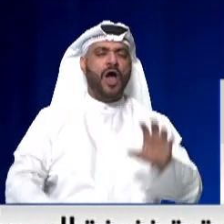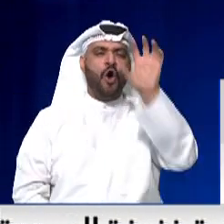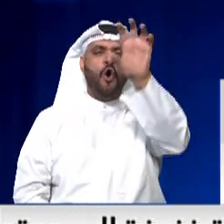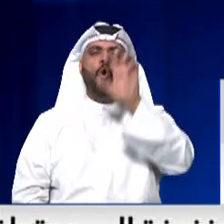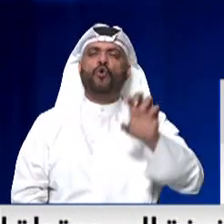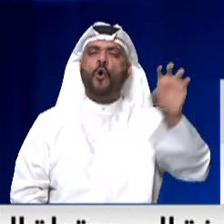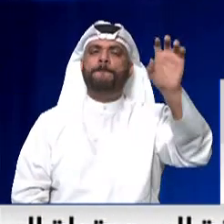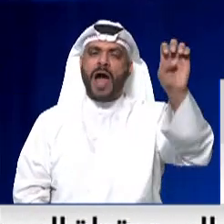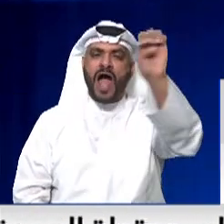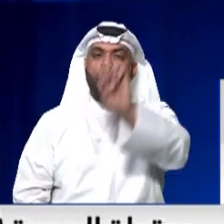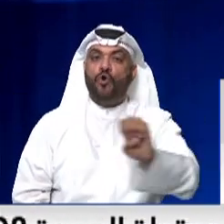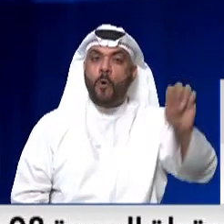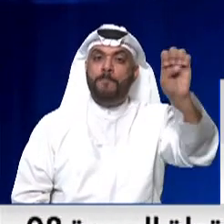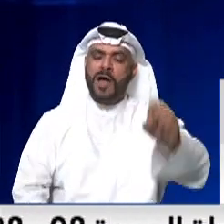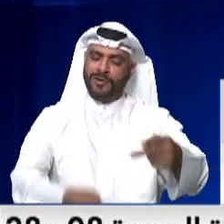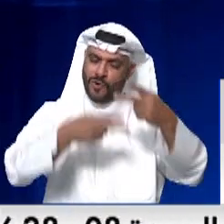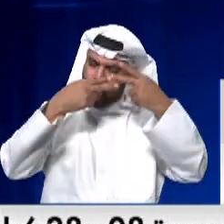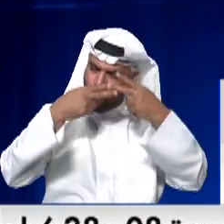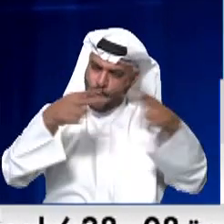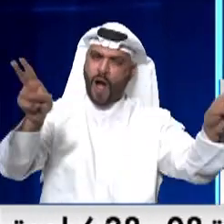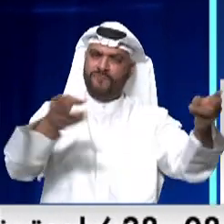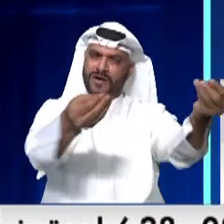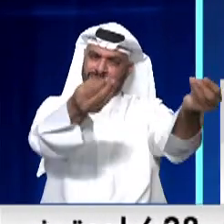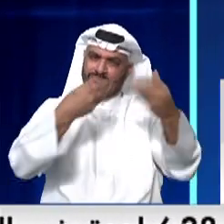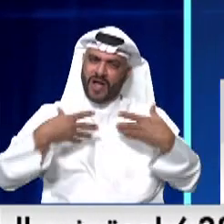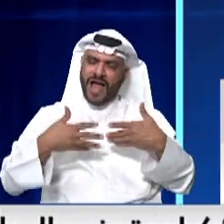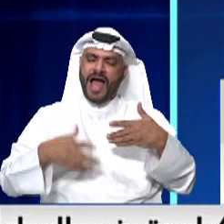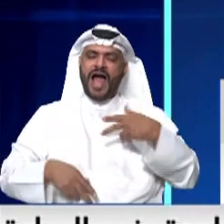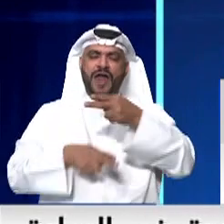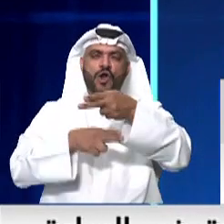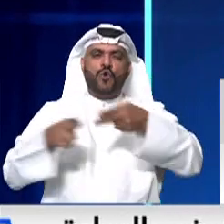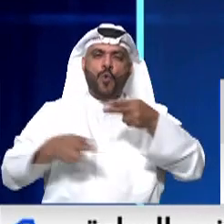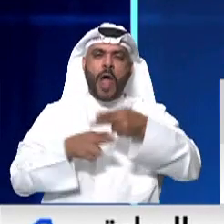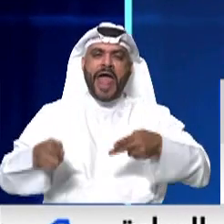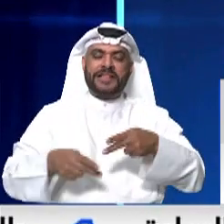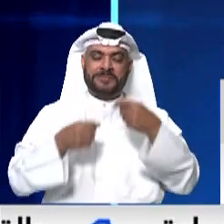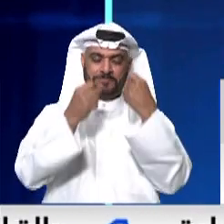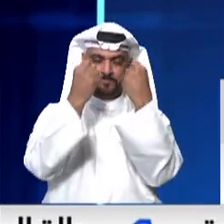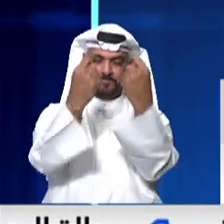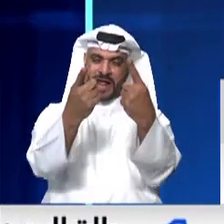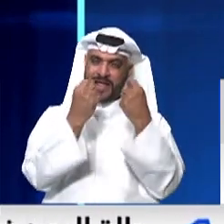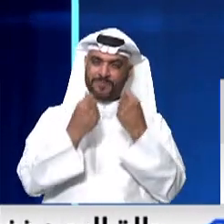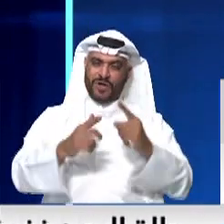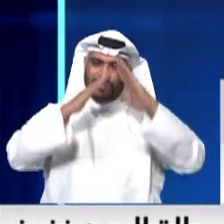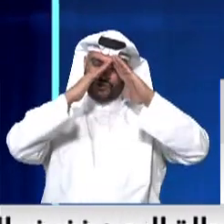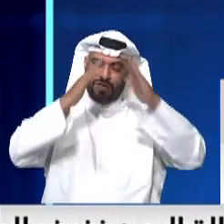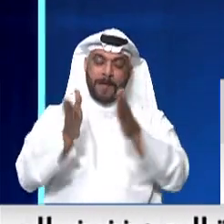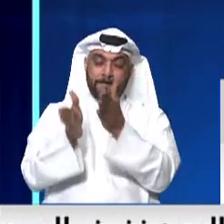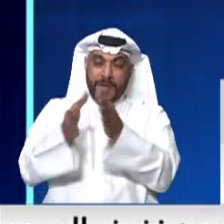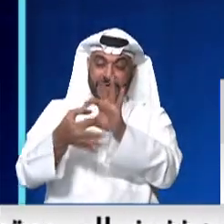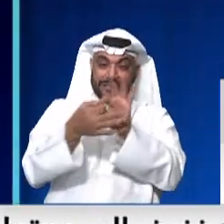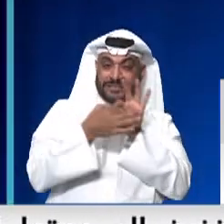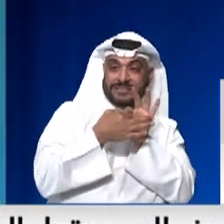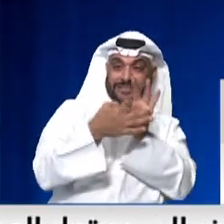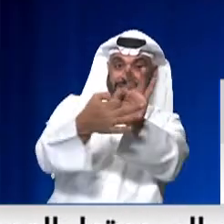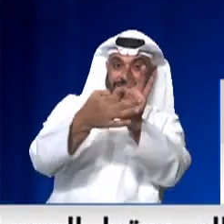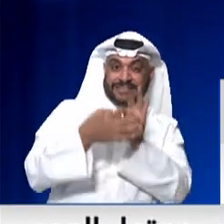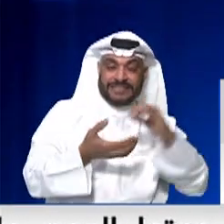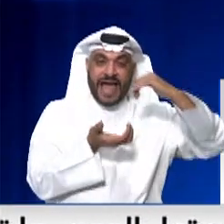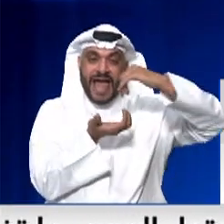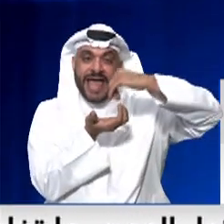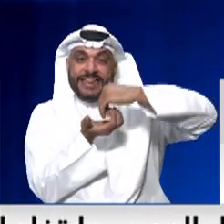جهود أثمرت في الحصول على هذه الميزة، مؤكدا على استمرار وزارة الخارجية في التنسيق والتعاون مع الاتحاد